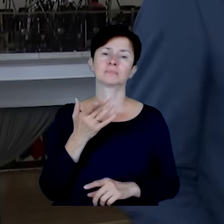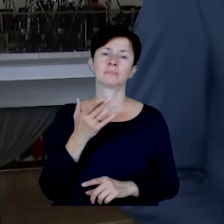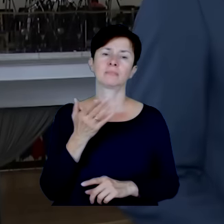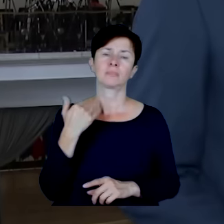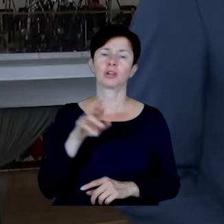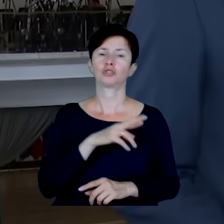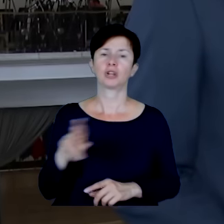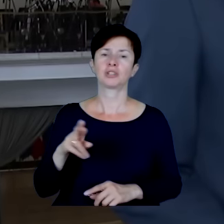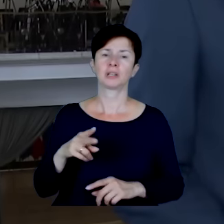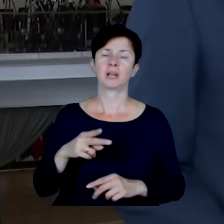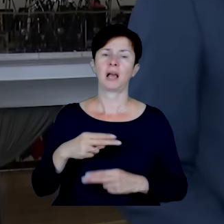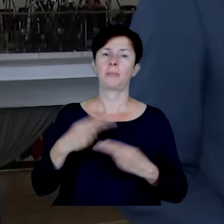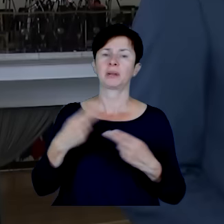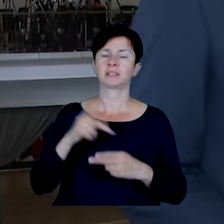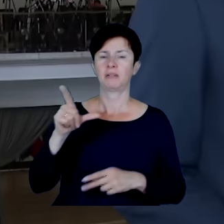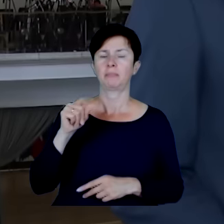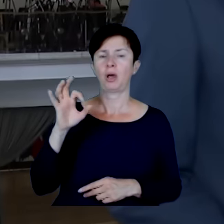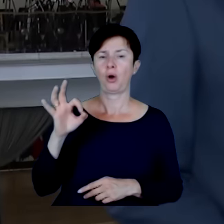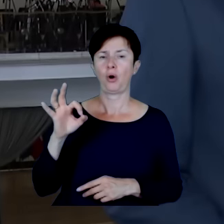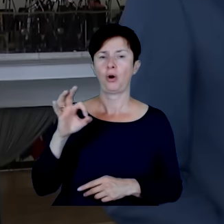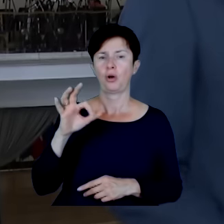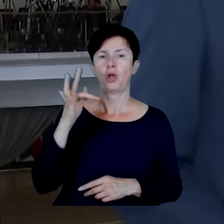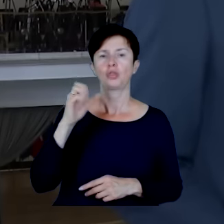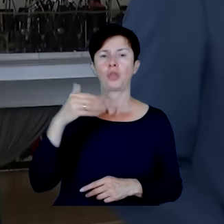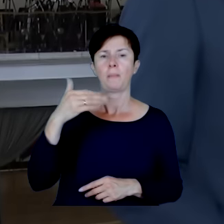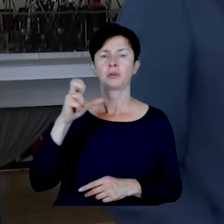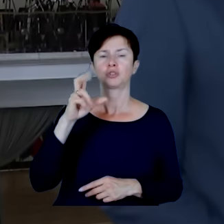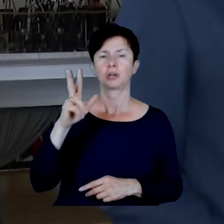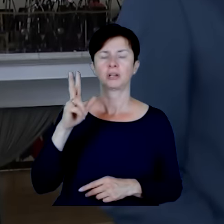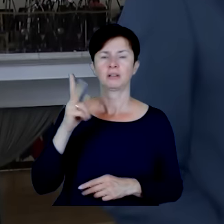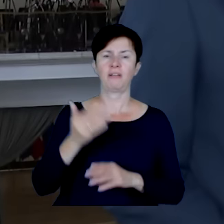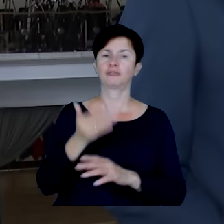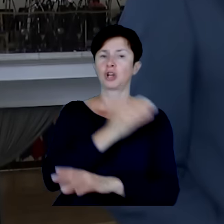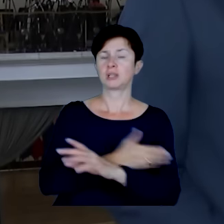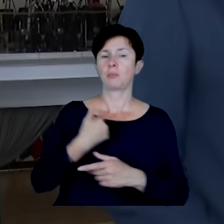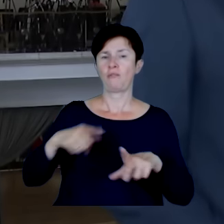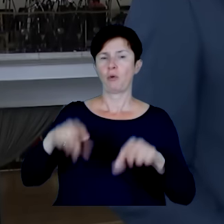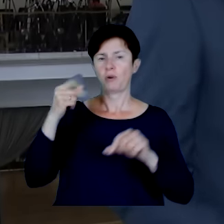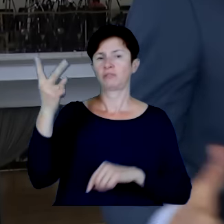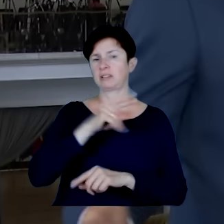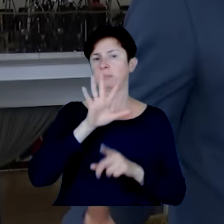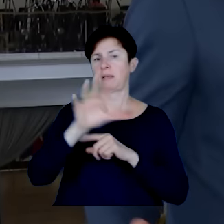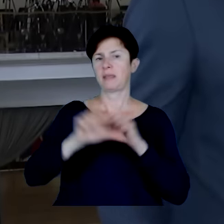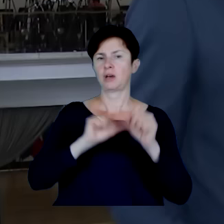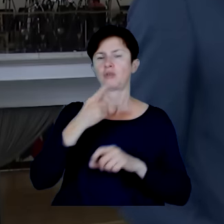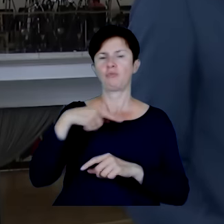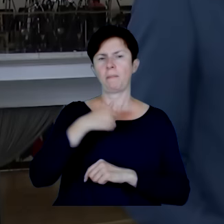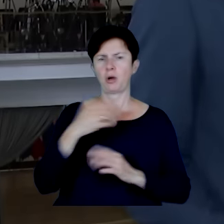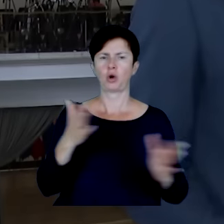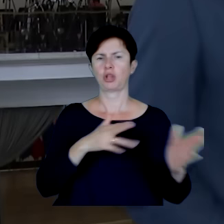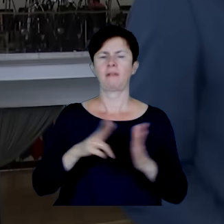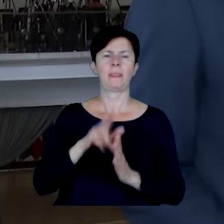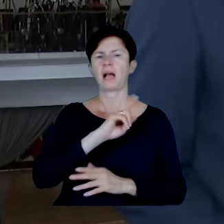rzecznik prasowy Platformy Obywatelskiej Tomczyk przed poprzednimi wyborami w 2015 roku, że jesteśmy gotowi na każdą